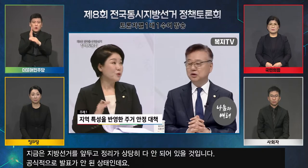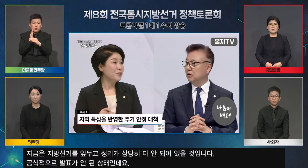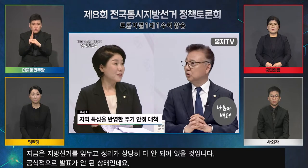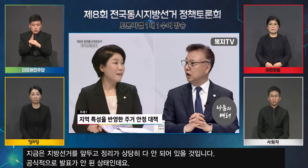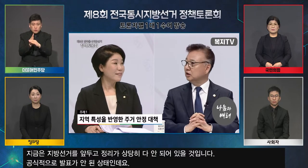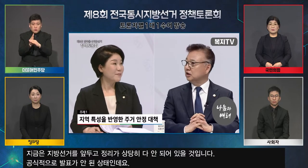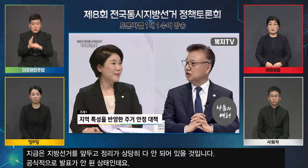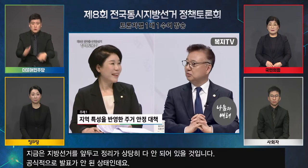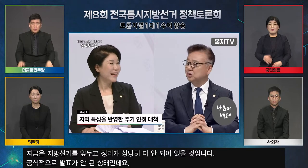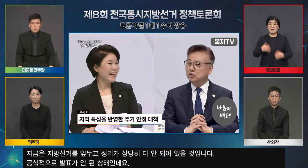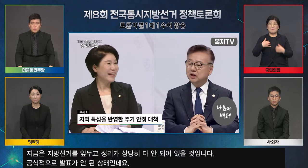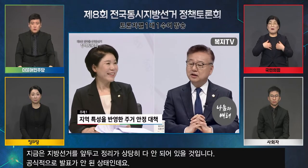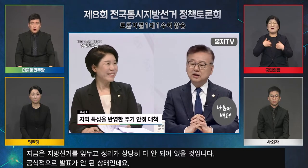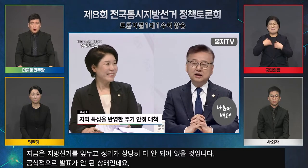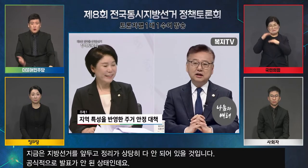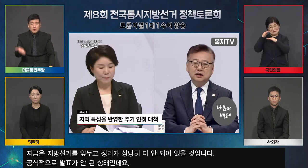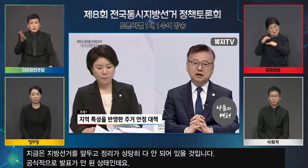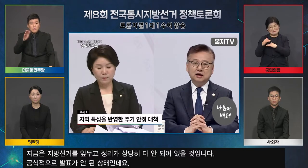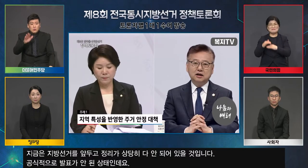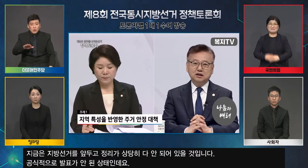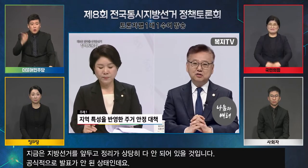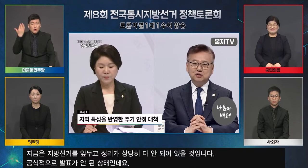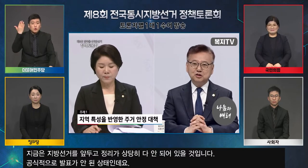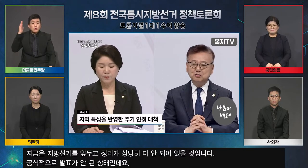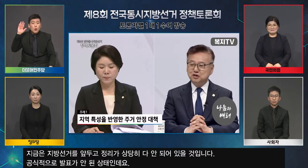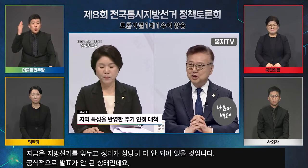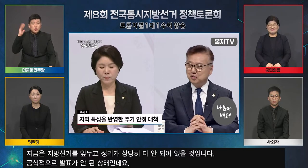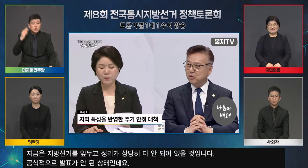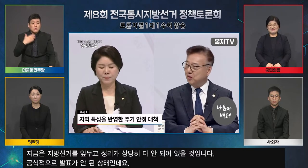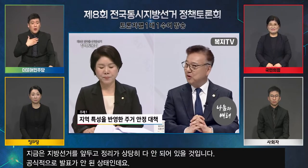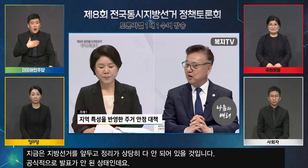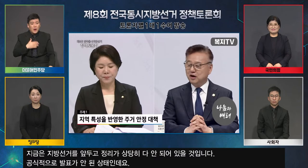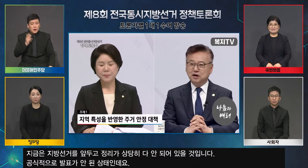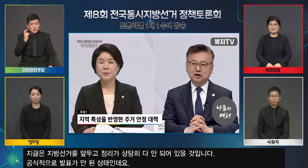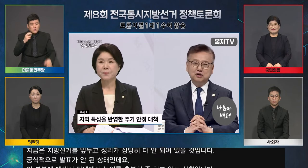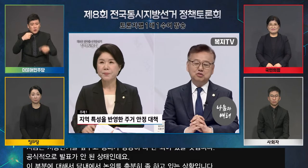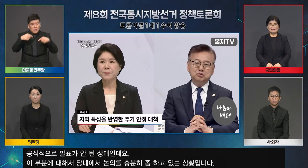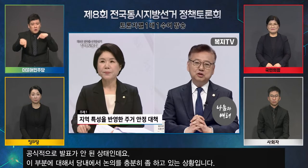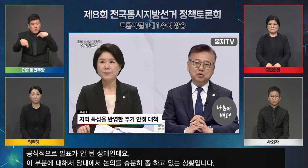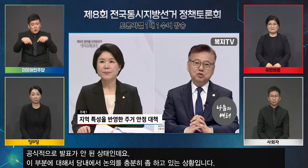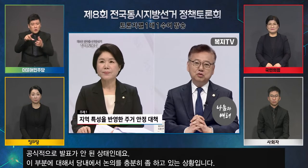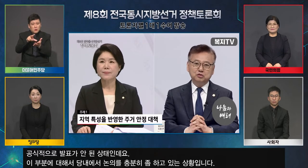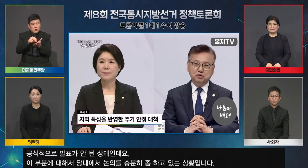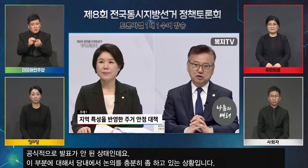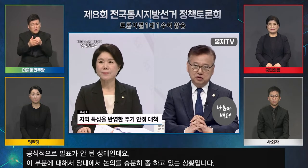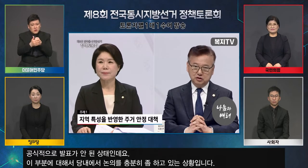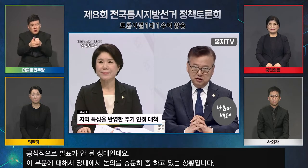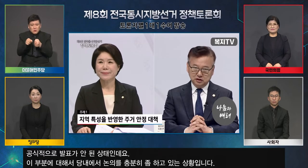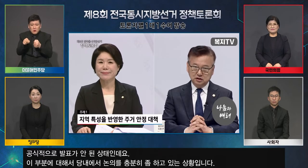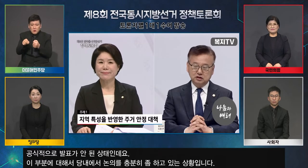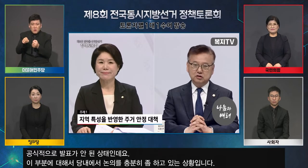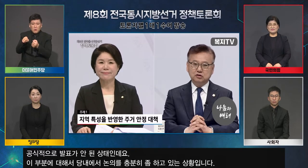아시다시피 요새 정치적인 문제로 이런 부분이 조금